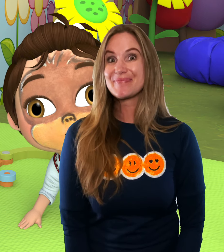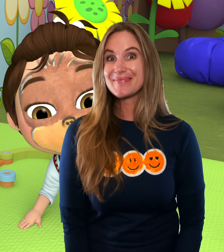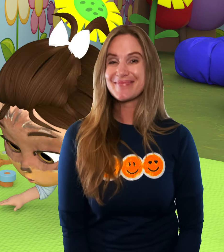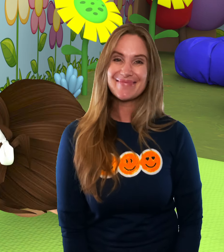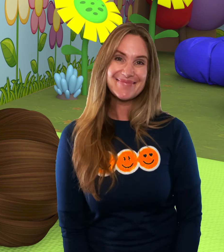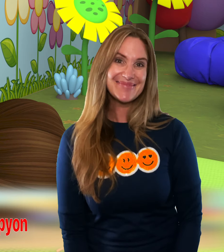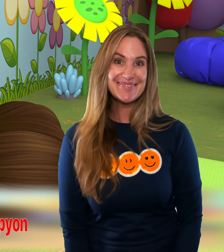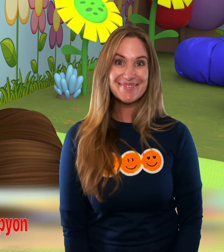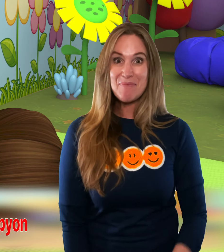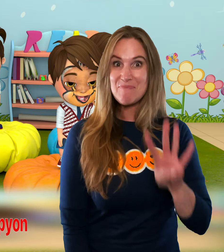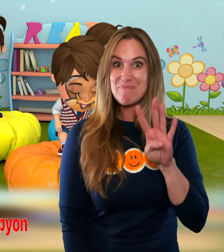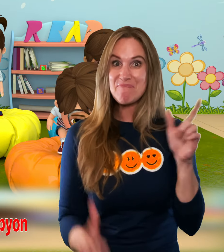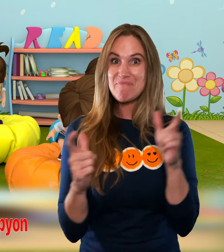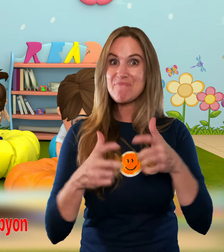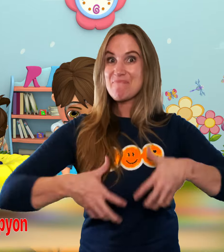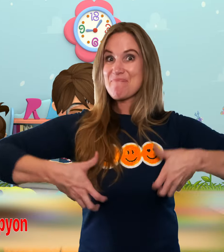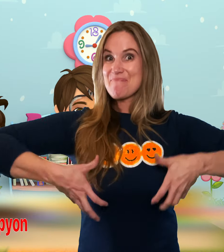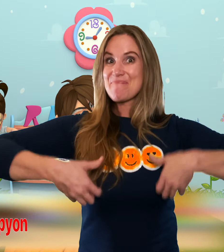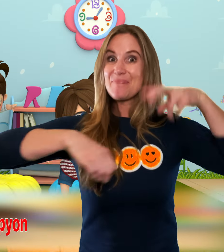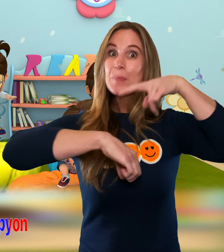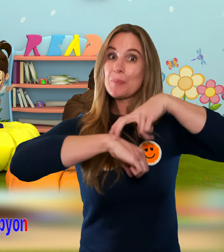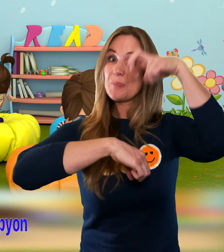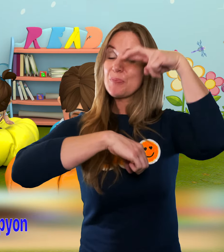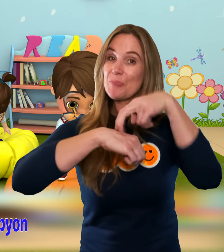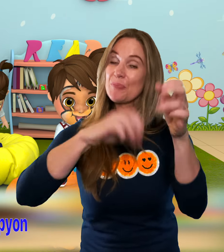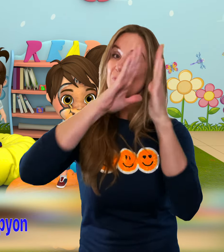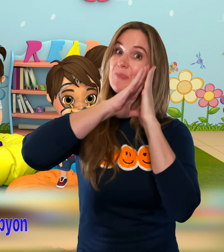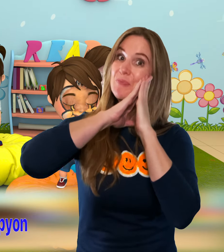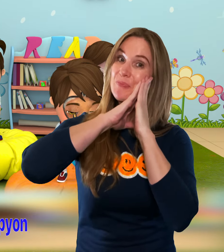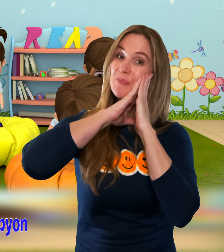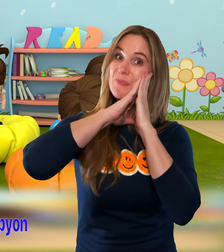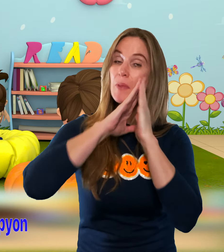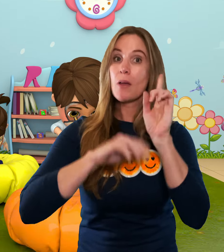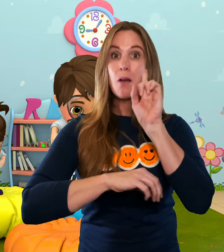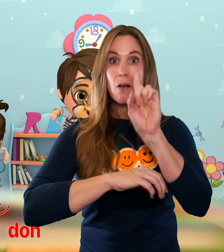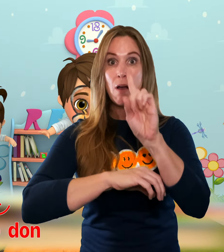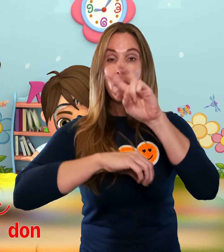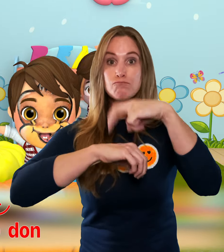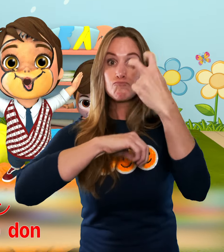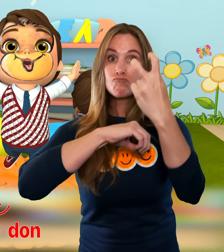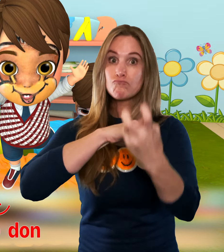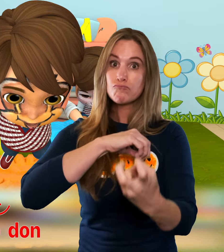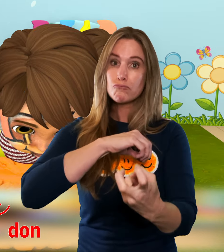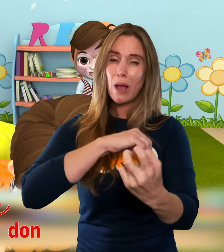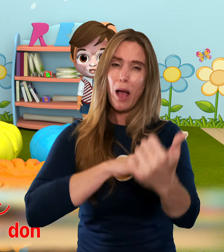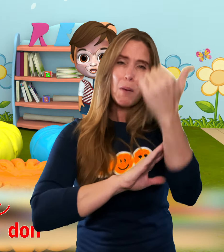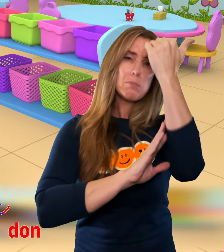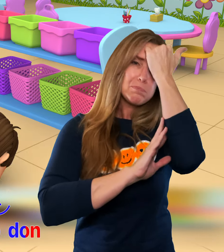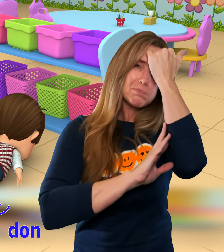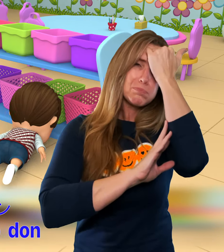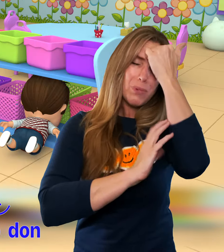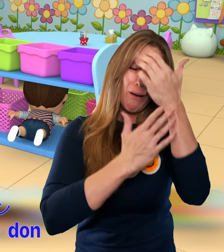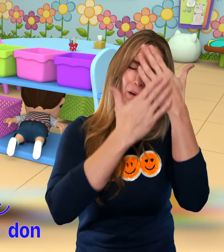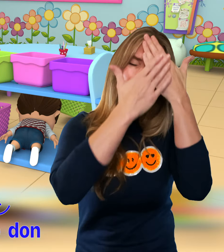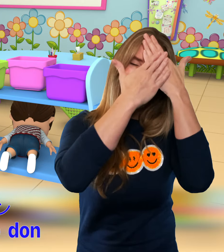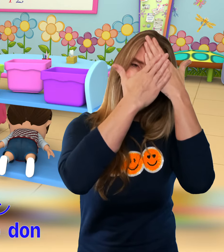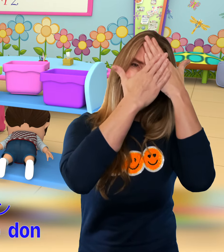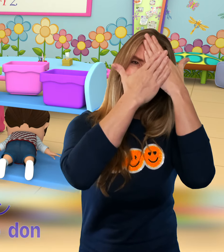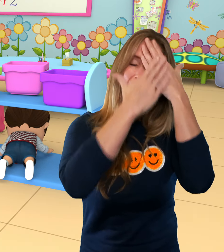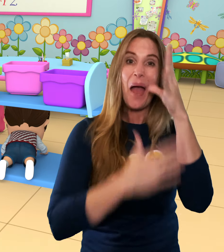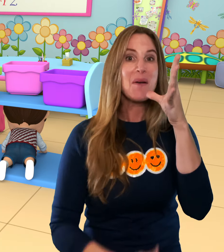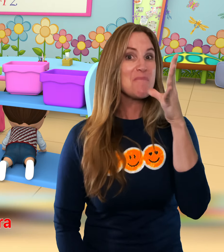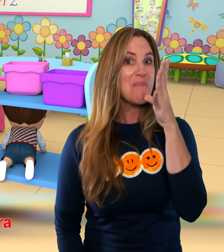た4匹のちびザルベドでぴょん1匹落ちて頭を